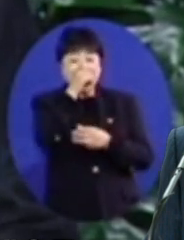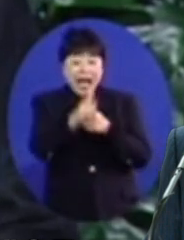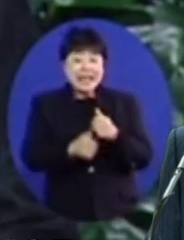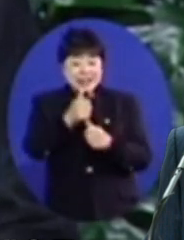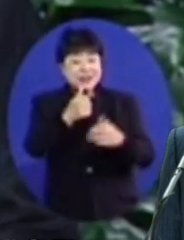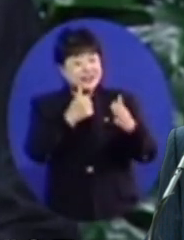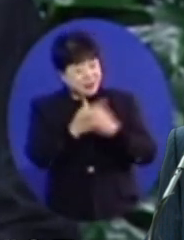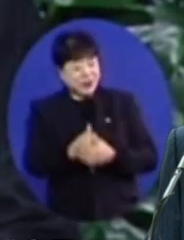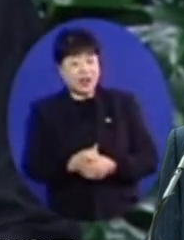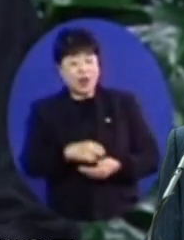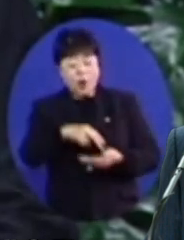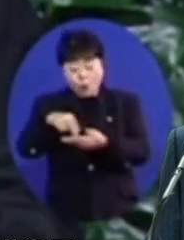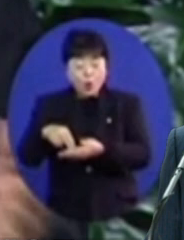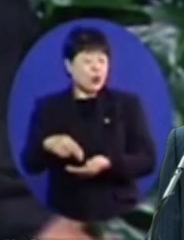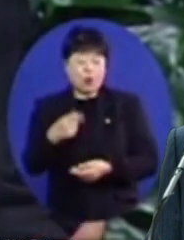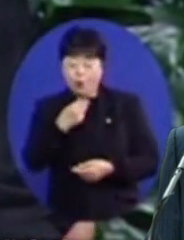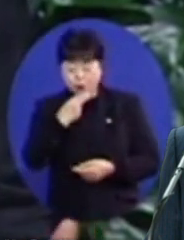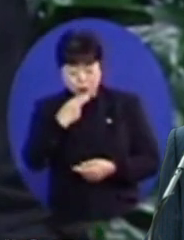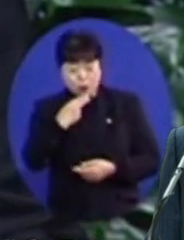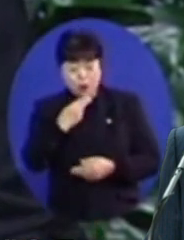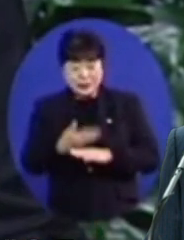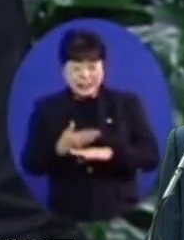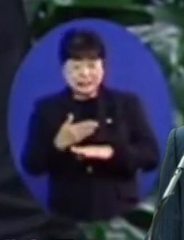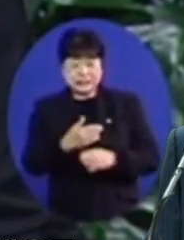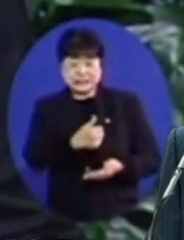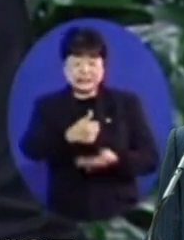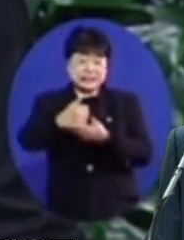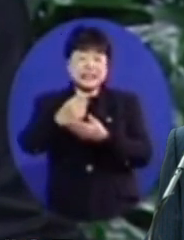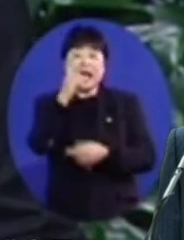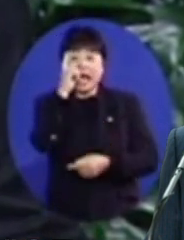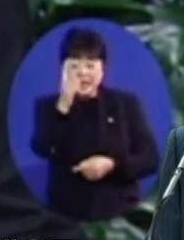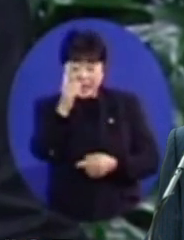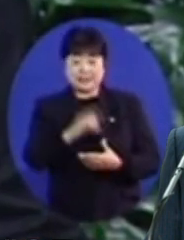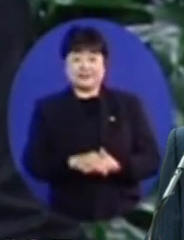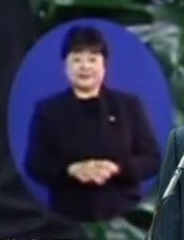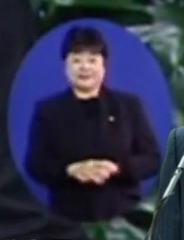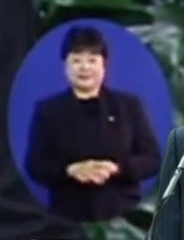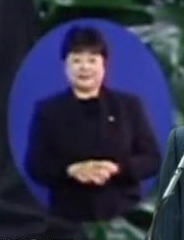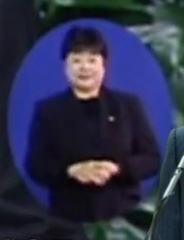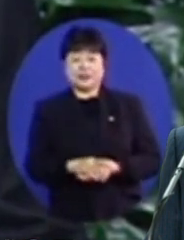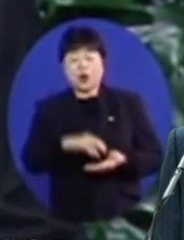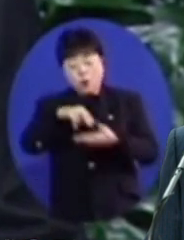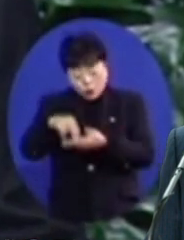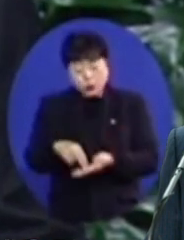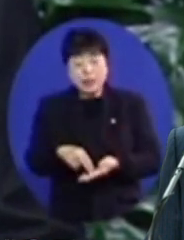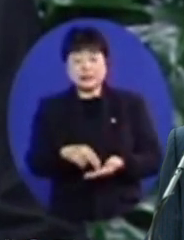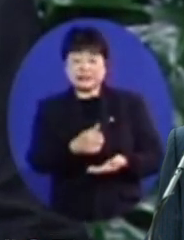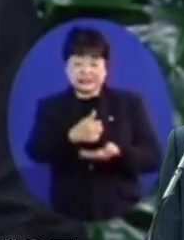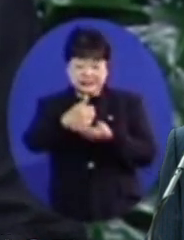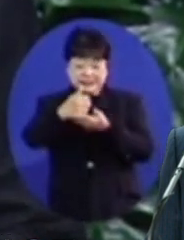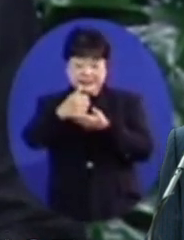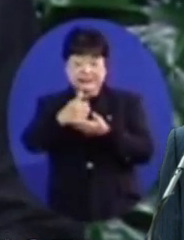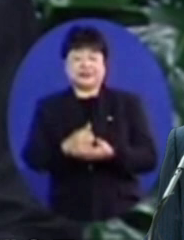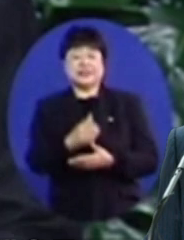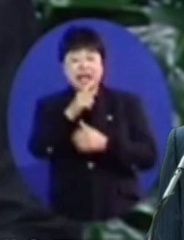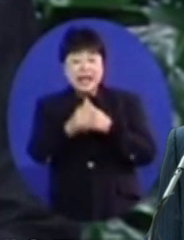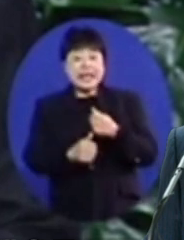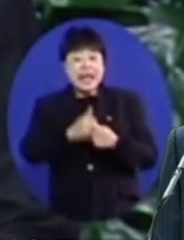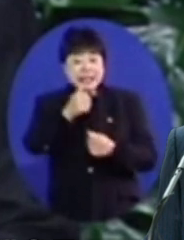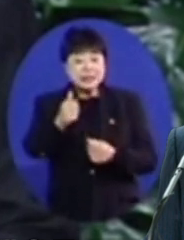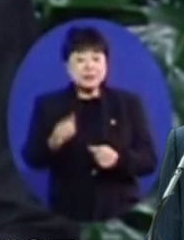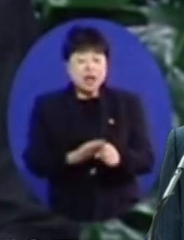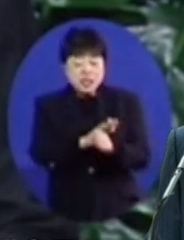하나님이라는 것입니다 다른 하나님은 다 한 하나님이십니다 고독한 하나님입니다 고독한 하나님은